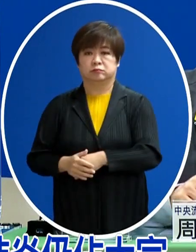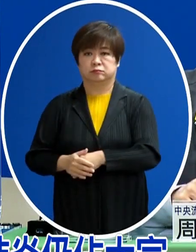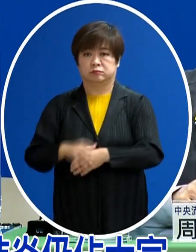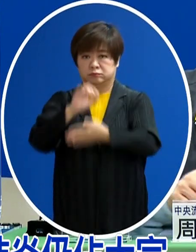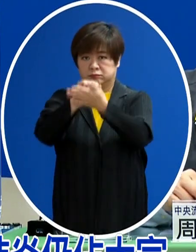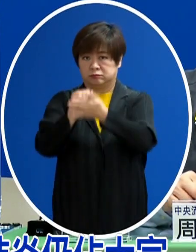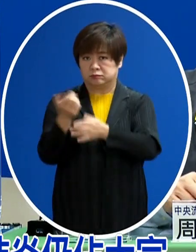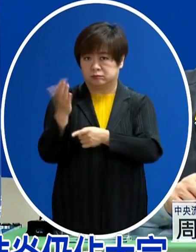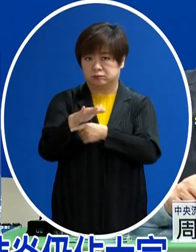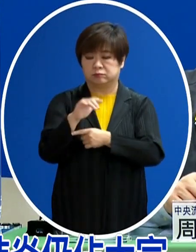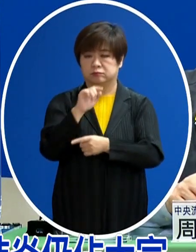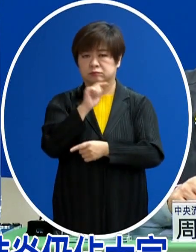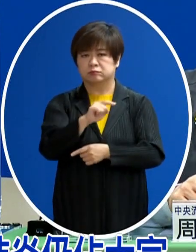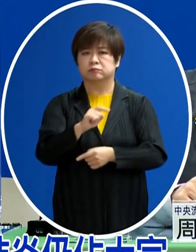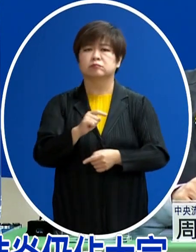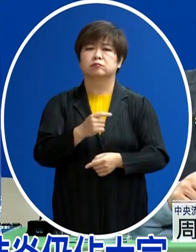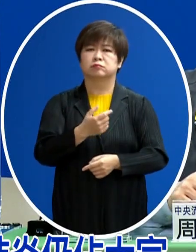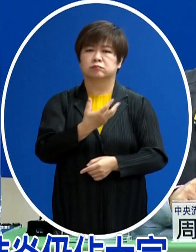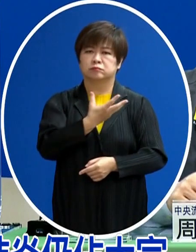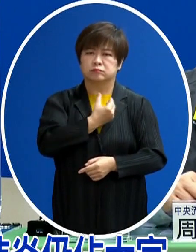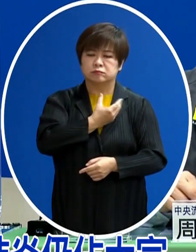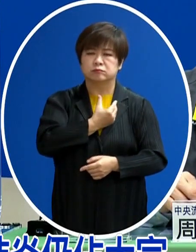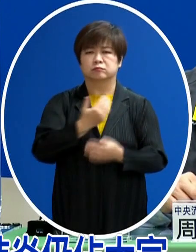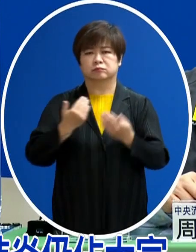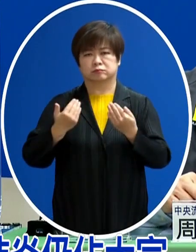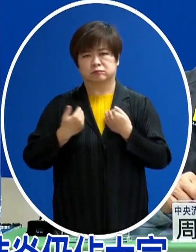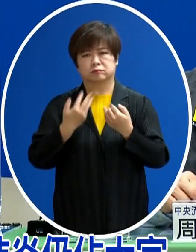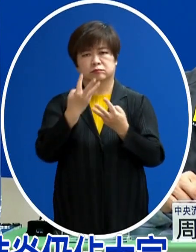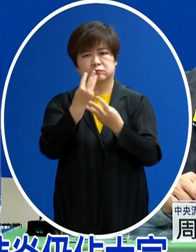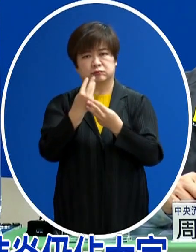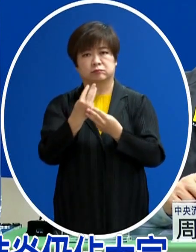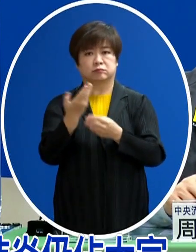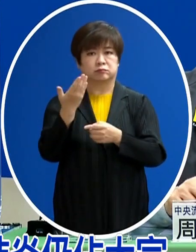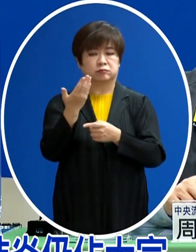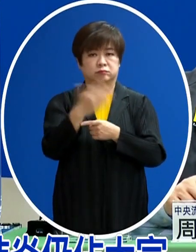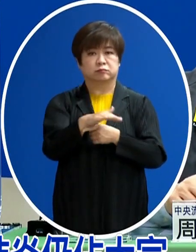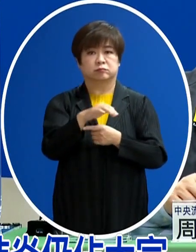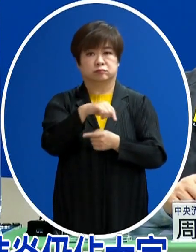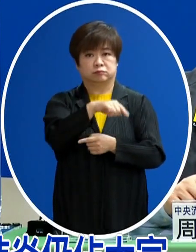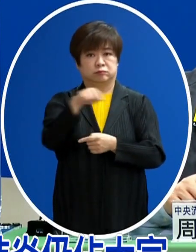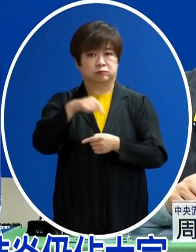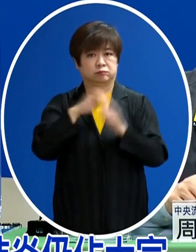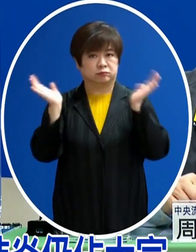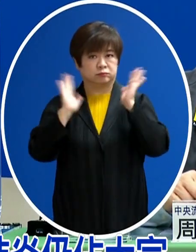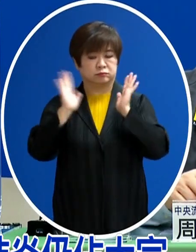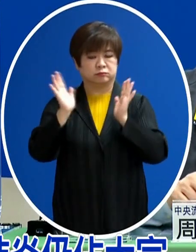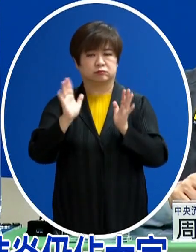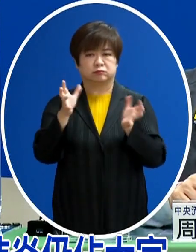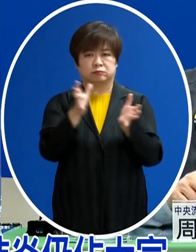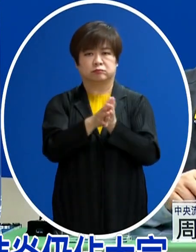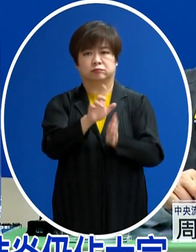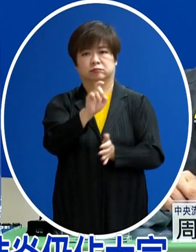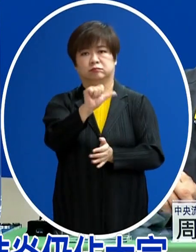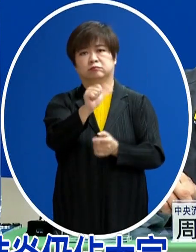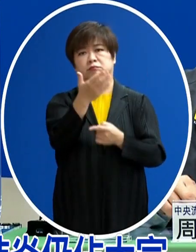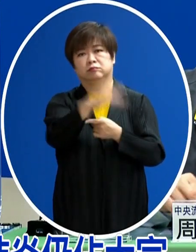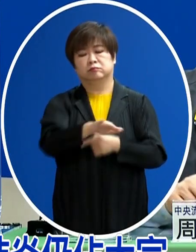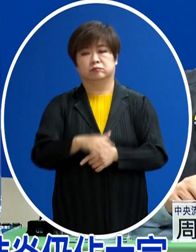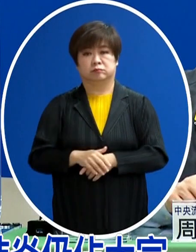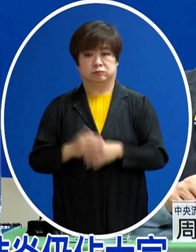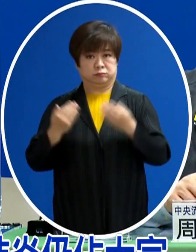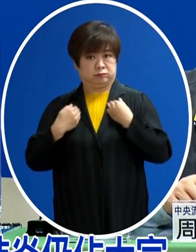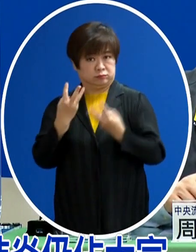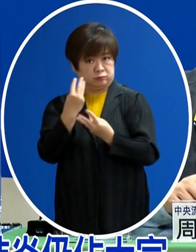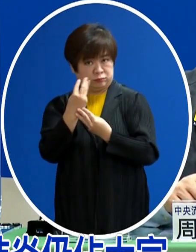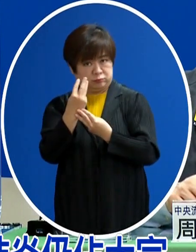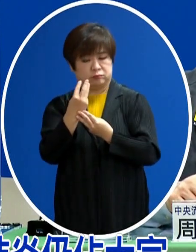因为这一位有共病跟肺炎的个案，所以目前的儿童的死亡个案数是累积到15人，其中肺炎的